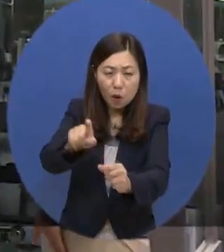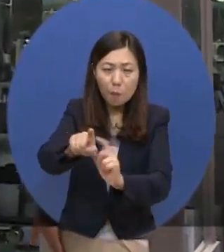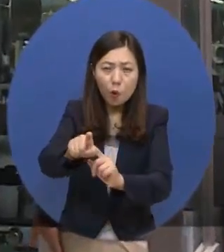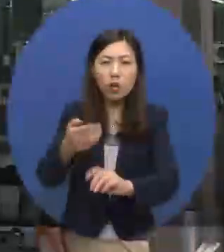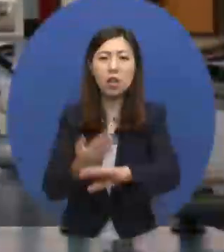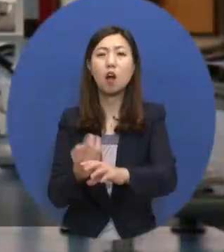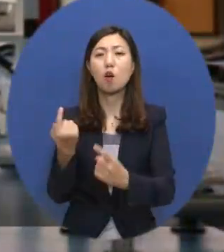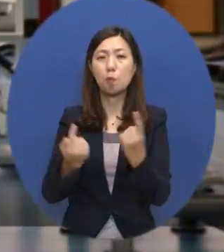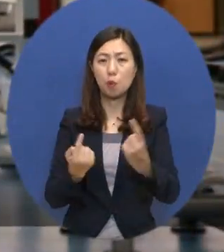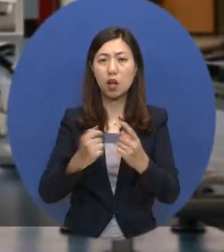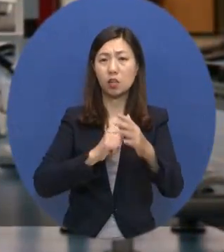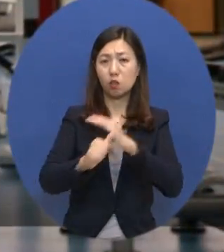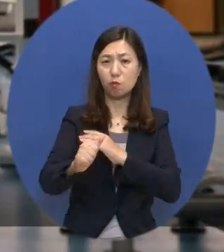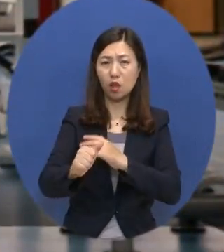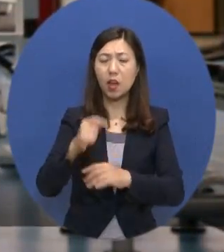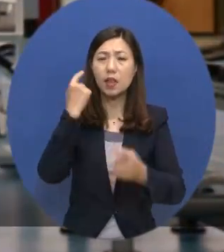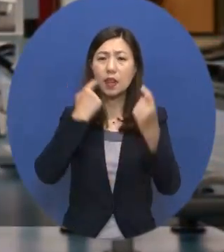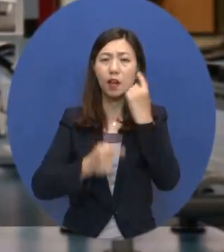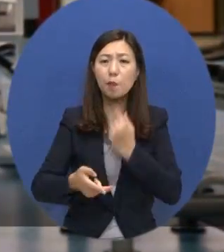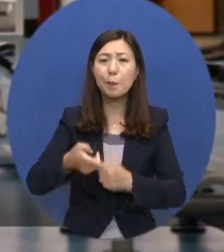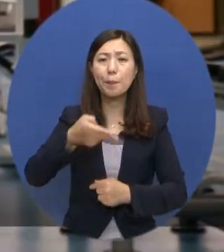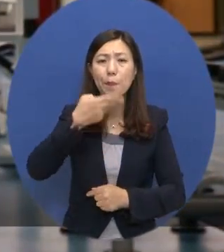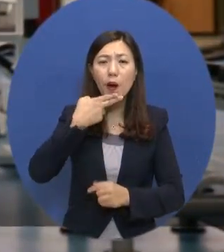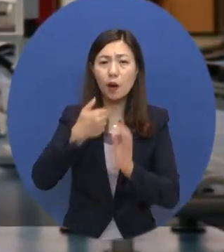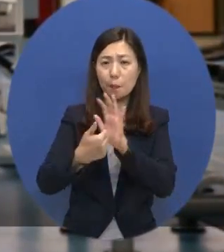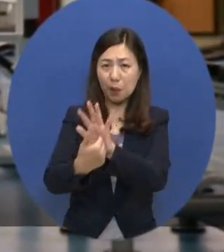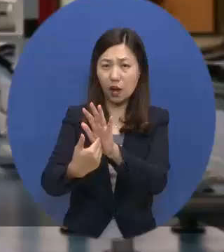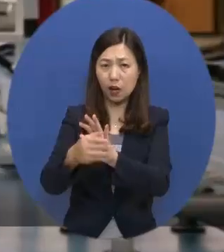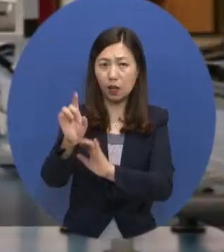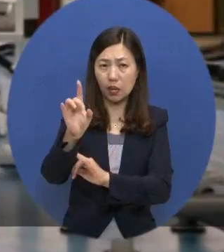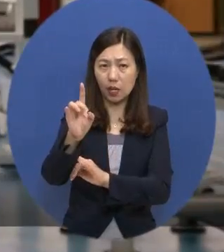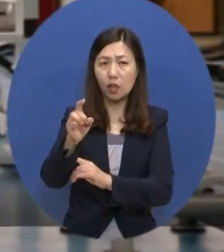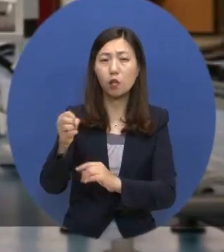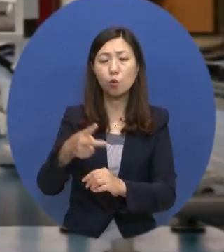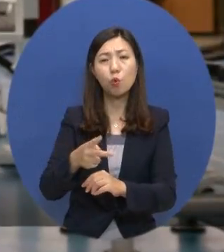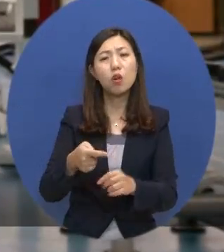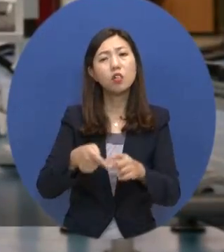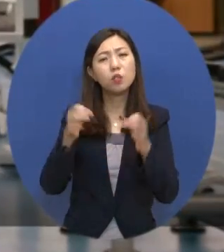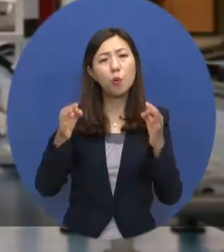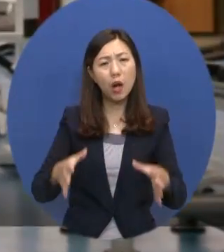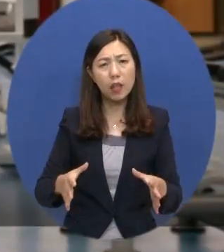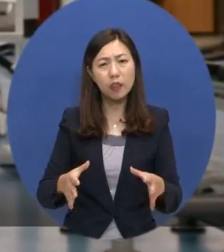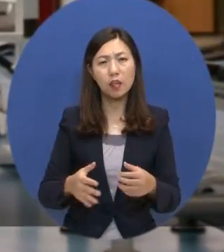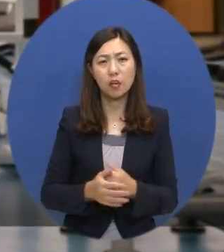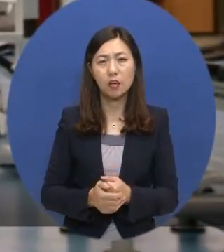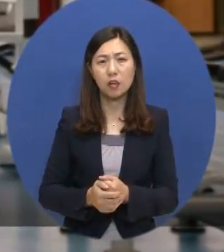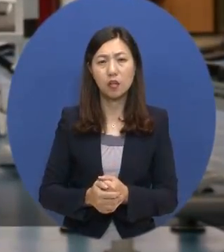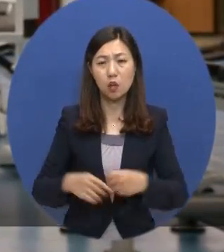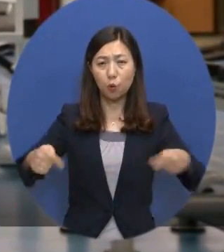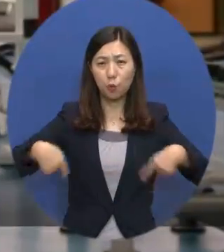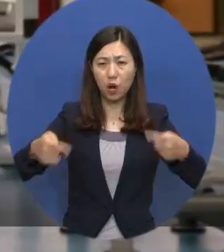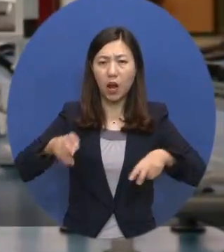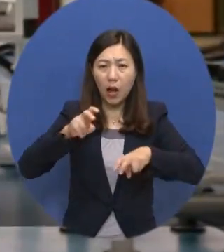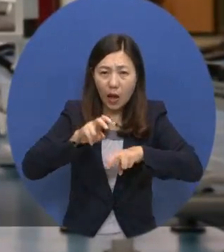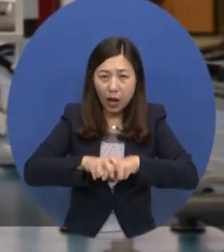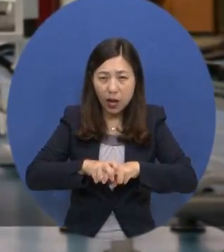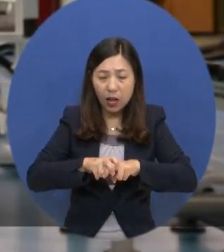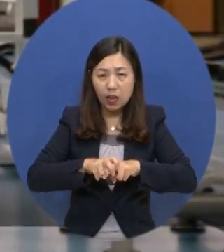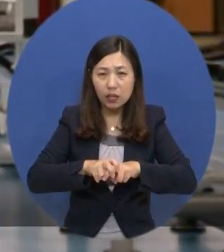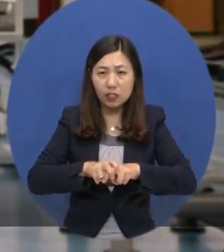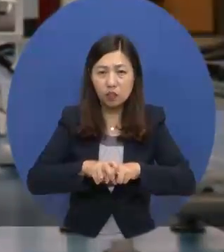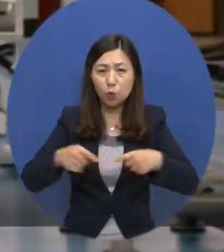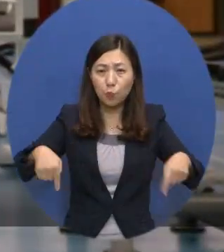것보다도 선수들이 이제 부상당하지 않도록 하는 게 첫 번째고, 그리고 그동안에 그 앉아 계셨던 뭐